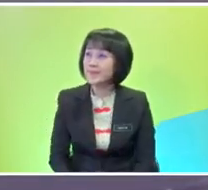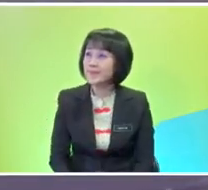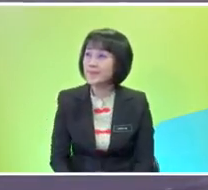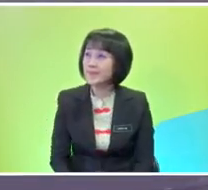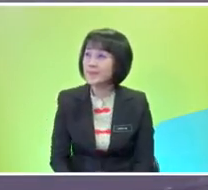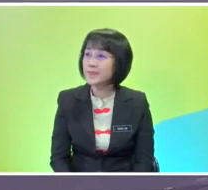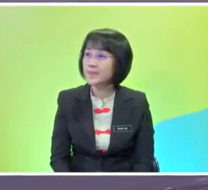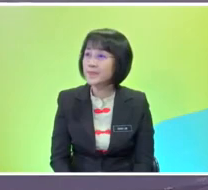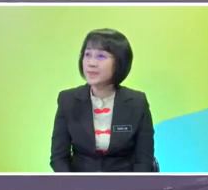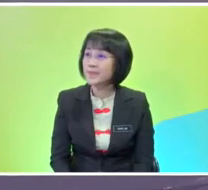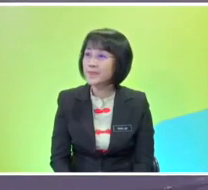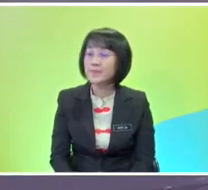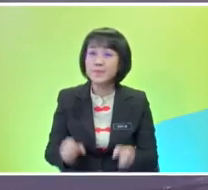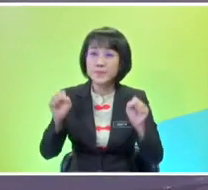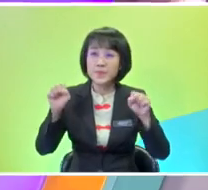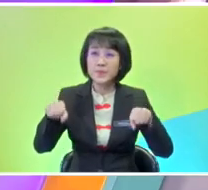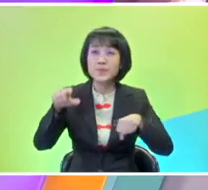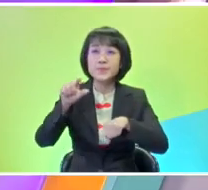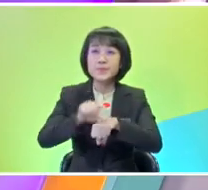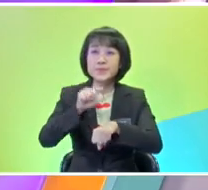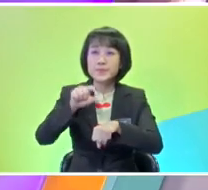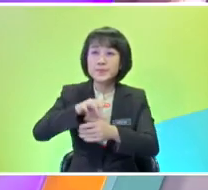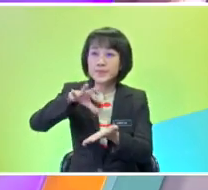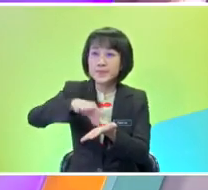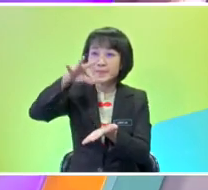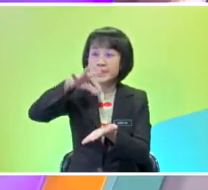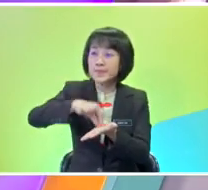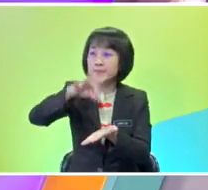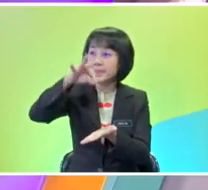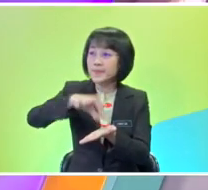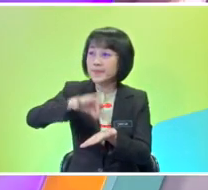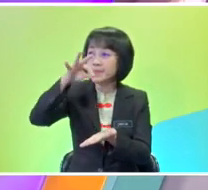elunya kita kemaskan kita